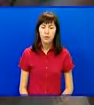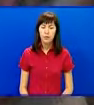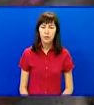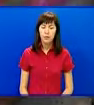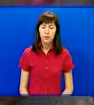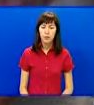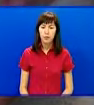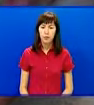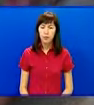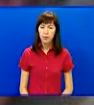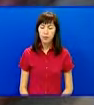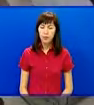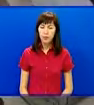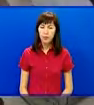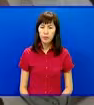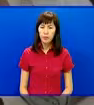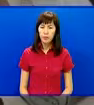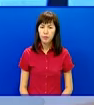Мухан Муратулы, оңтүстік ақпарат.